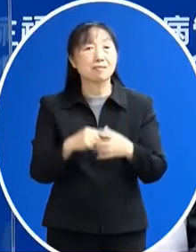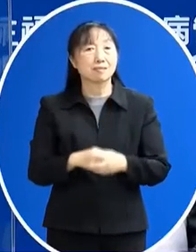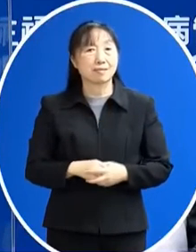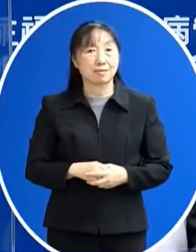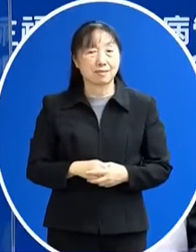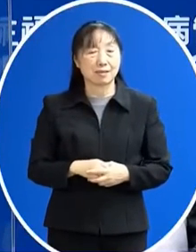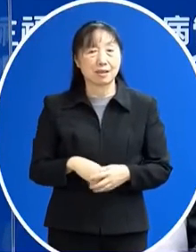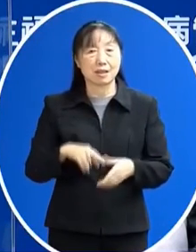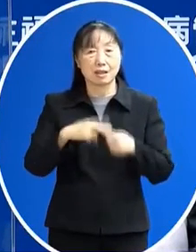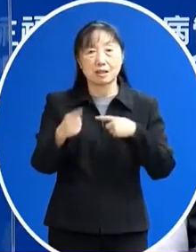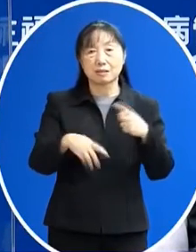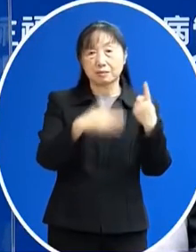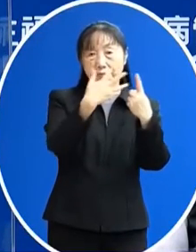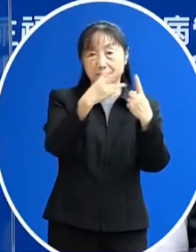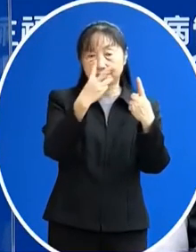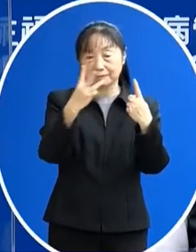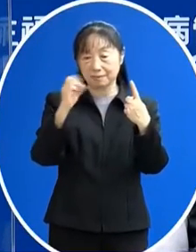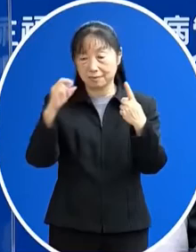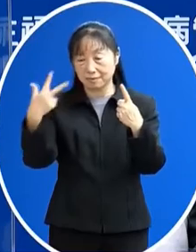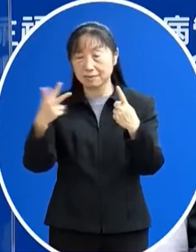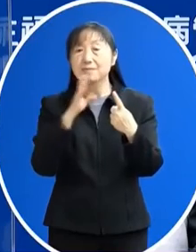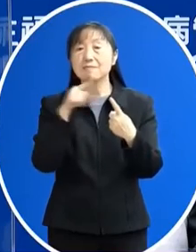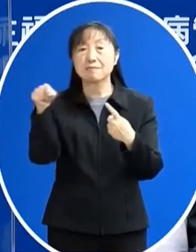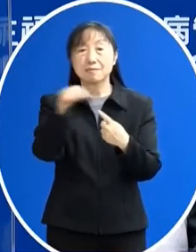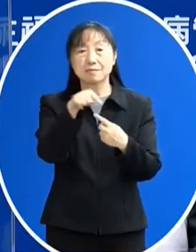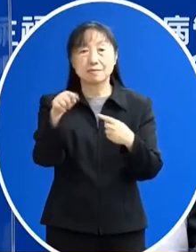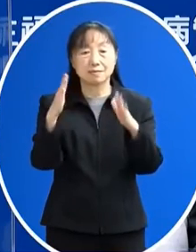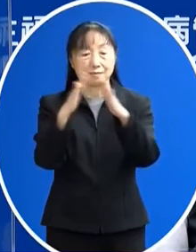个18307的家人，